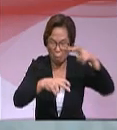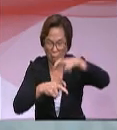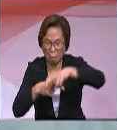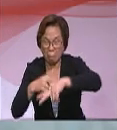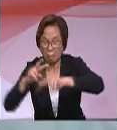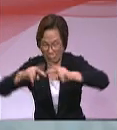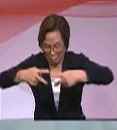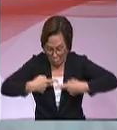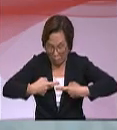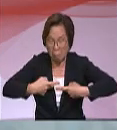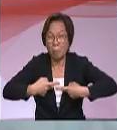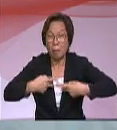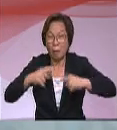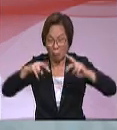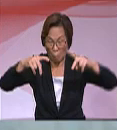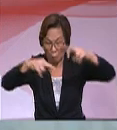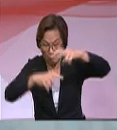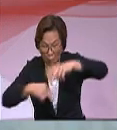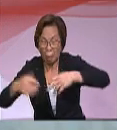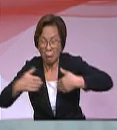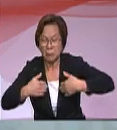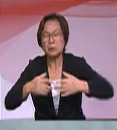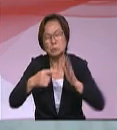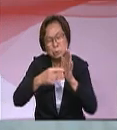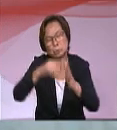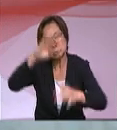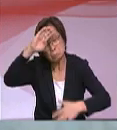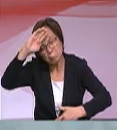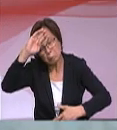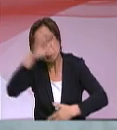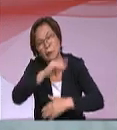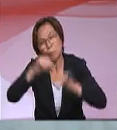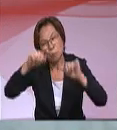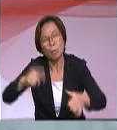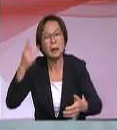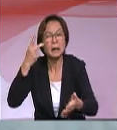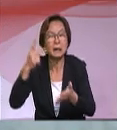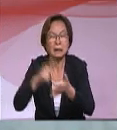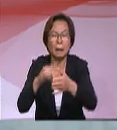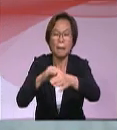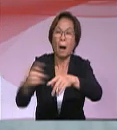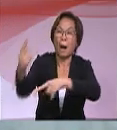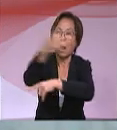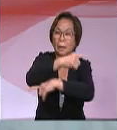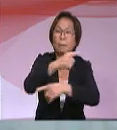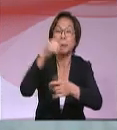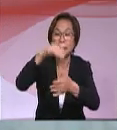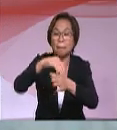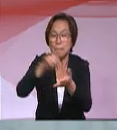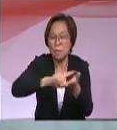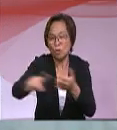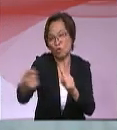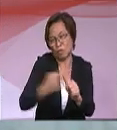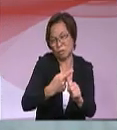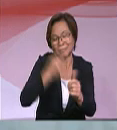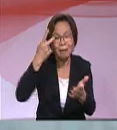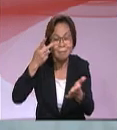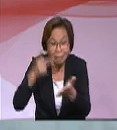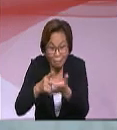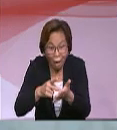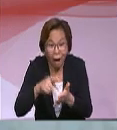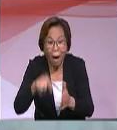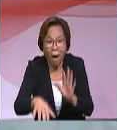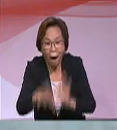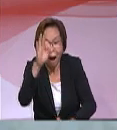akan ada gejala dan juga boleh dikesan pada hari minggu yang pertama. Jadi tetapi kalau